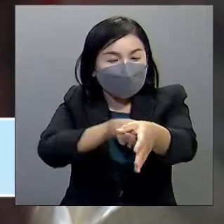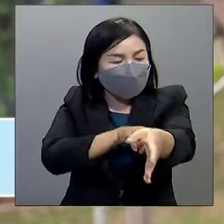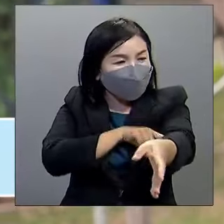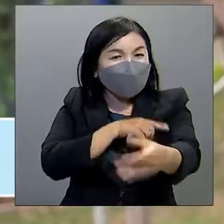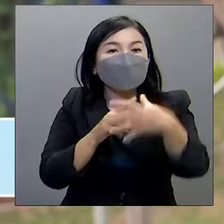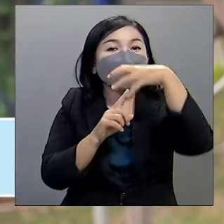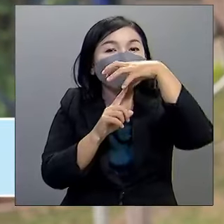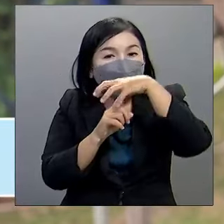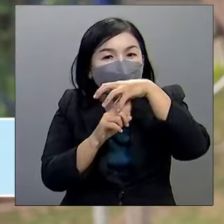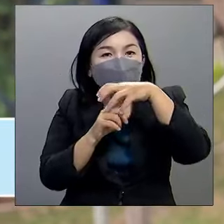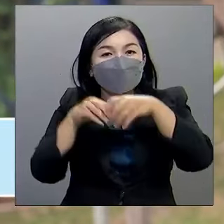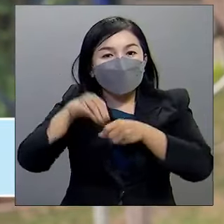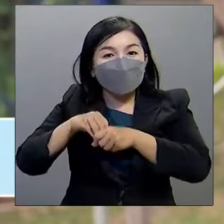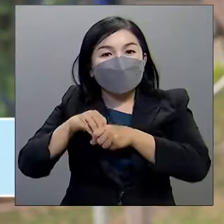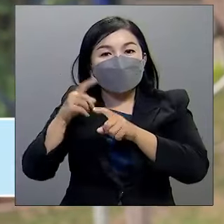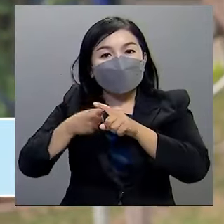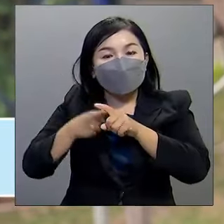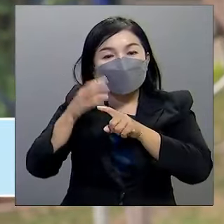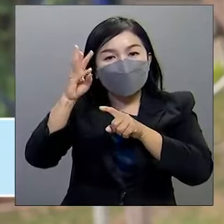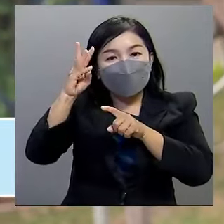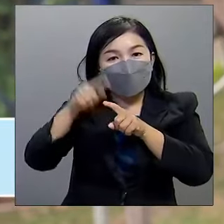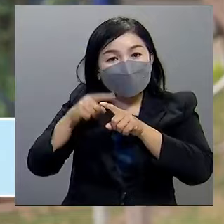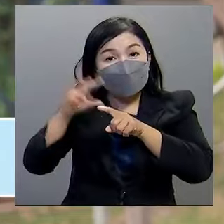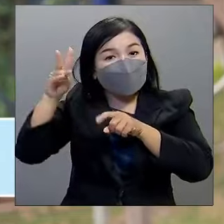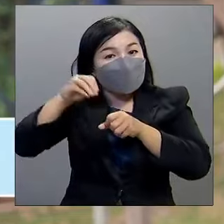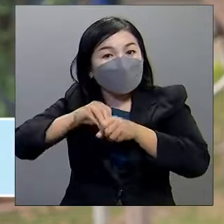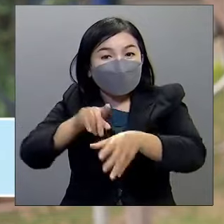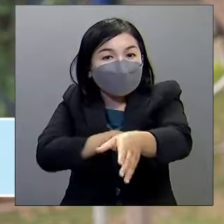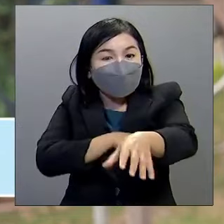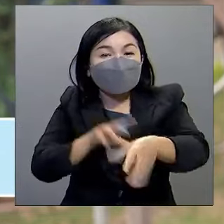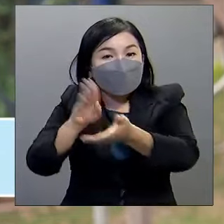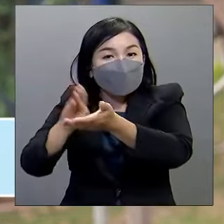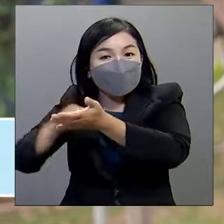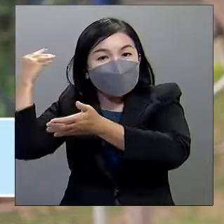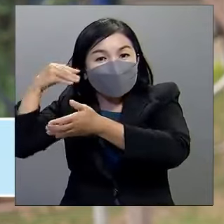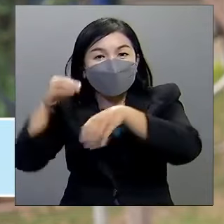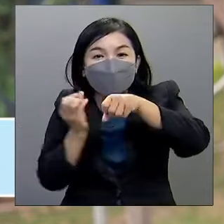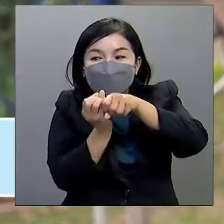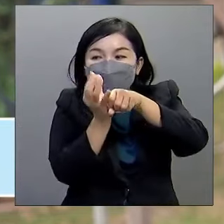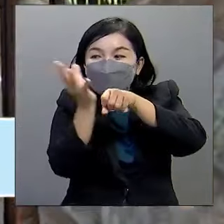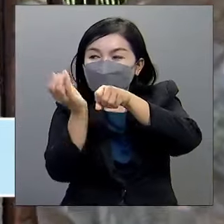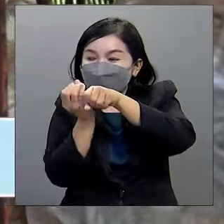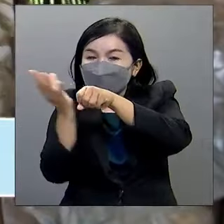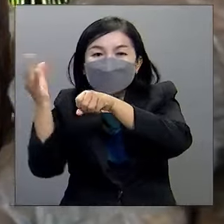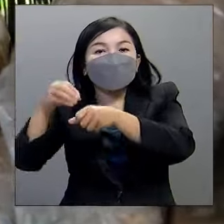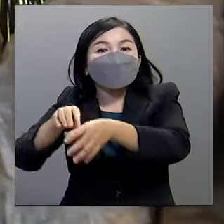ได้ประมาณ6เดือนถึง7เดือนเลยนะครับซึ่งต่างจากที่อื่นแล้วก็ดอกมีคุณภาพแล้วก็อร่อยด้วยครับ